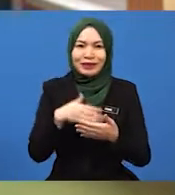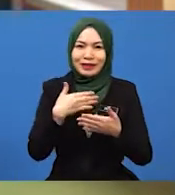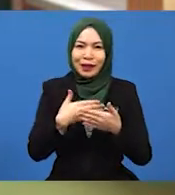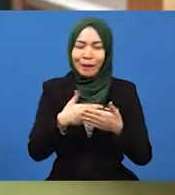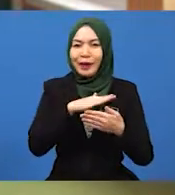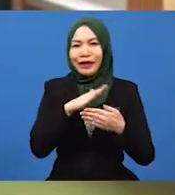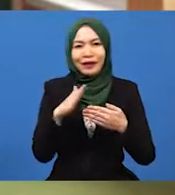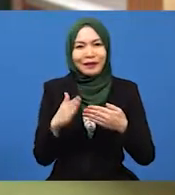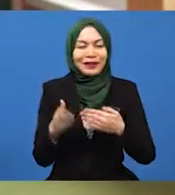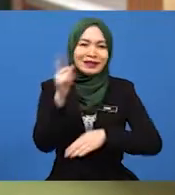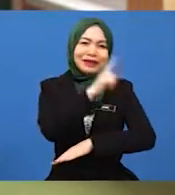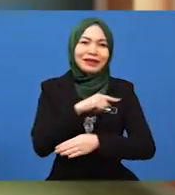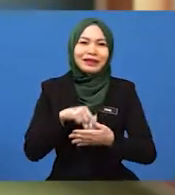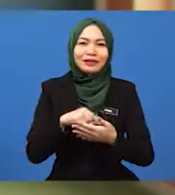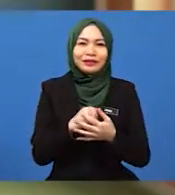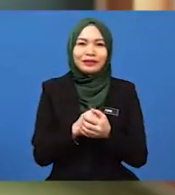penghujung pengajaran.